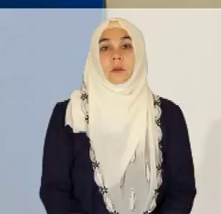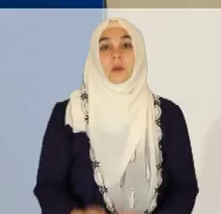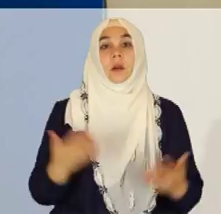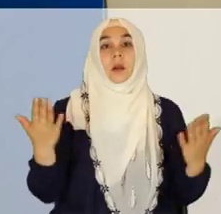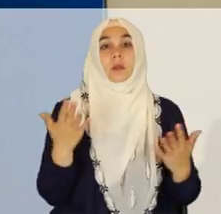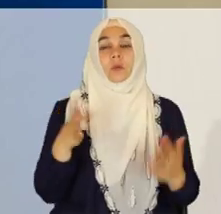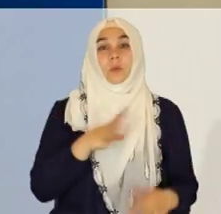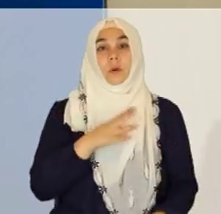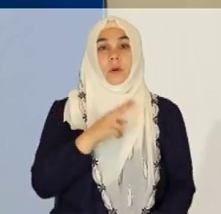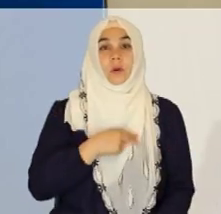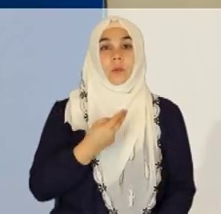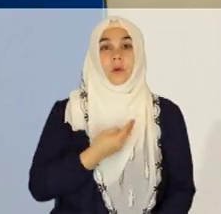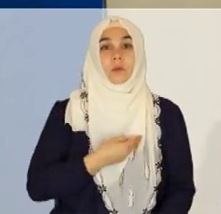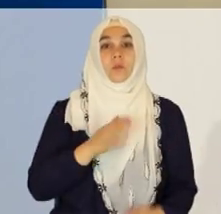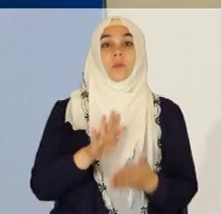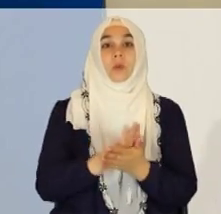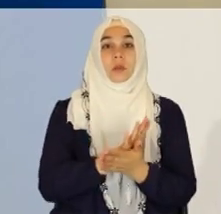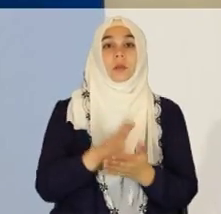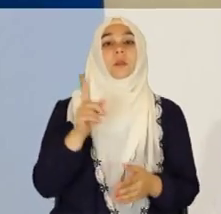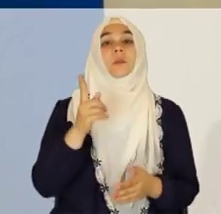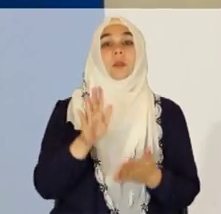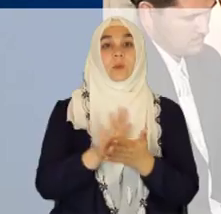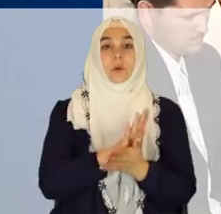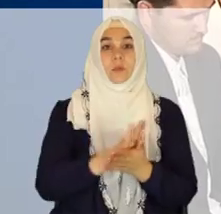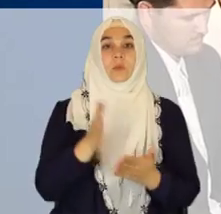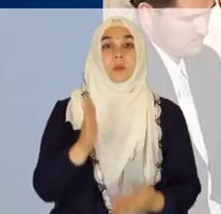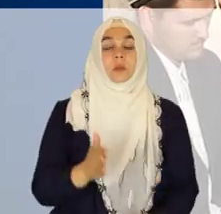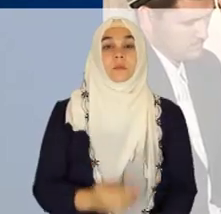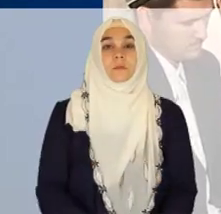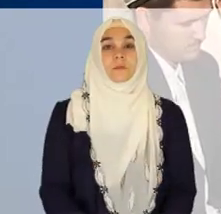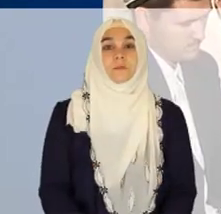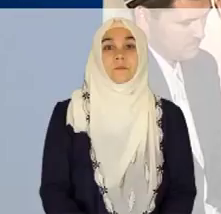qanday qilib qalbi poklanadi? Nimadan poklanadi?